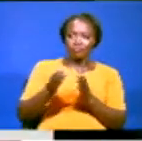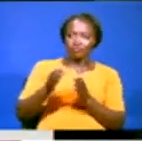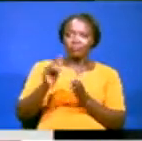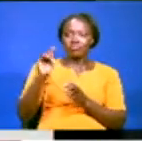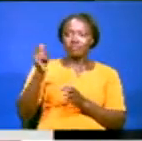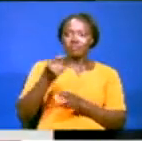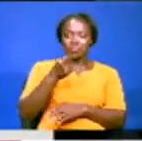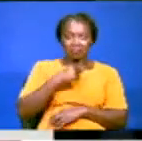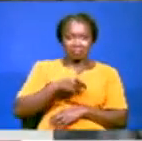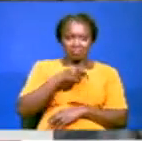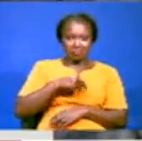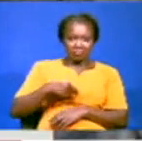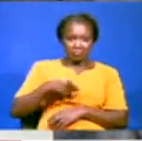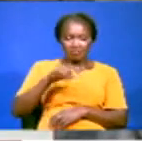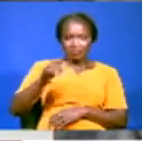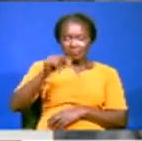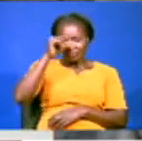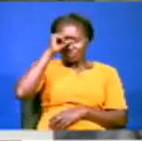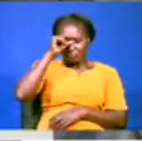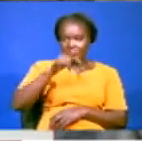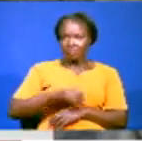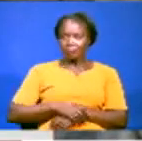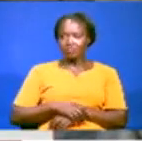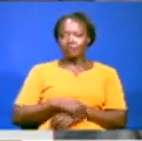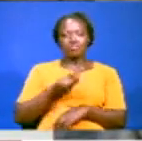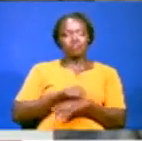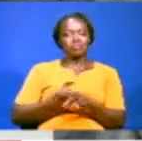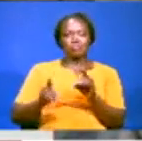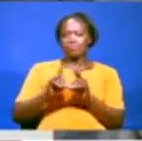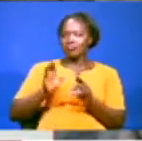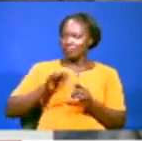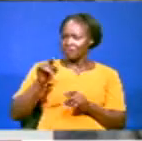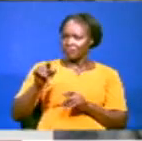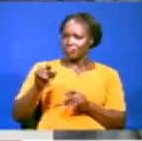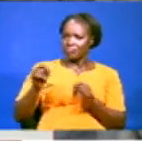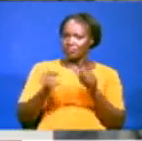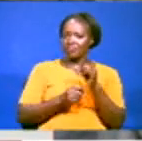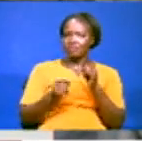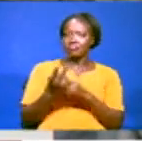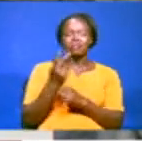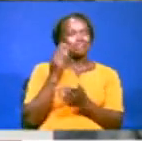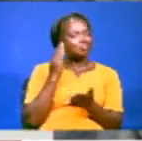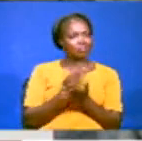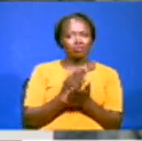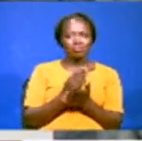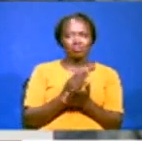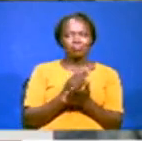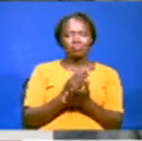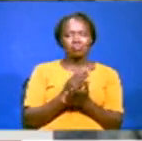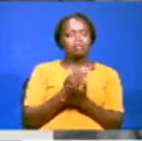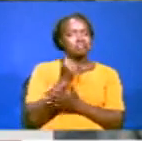and Kilifi County government. Tulipo patana nae December, kwa kweli alikuwa katika hali ya